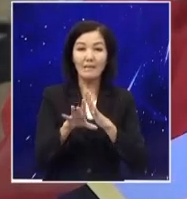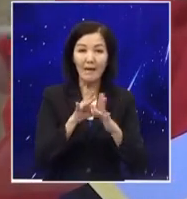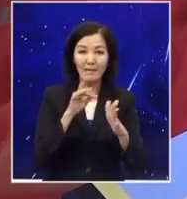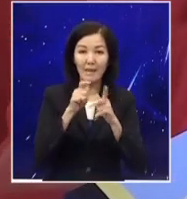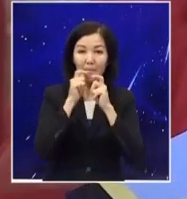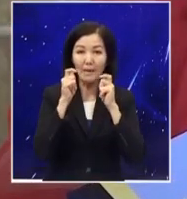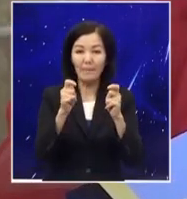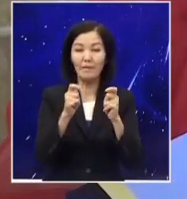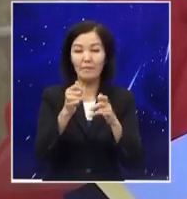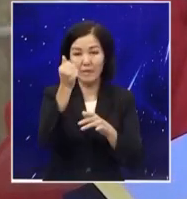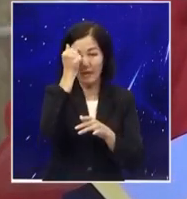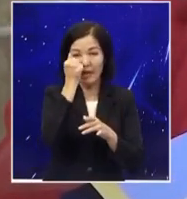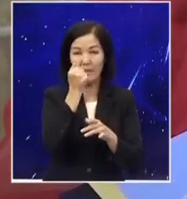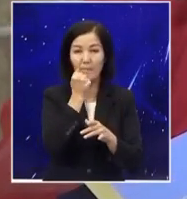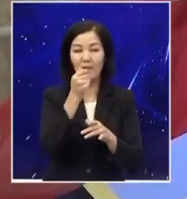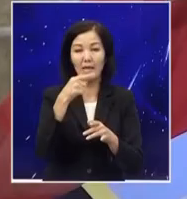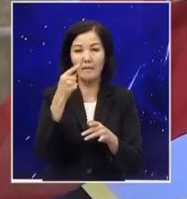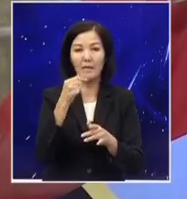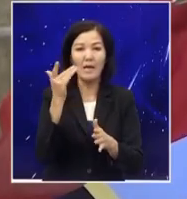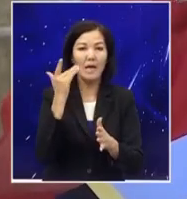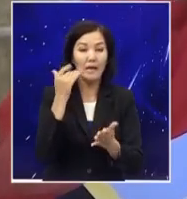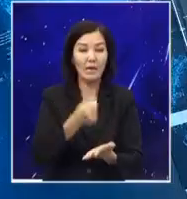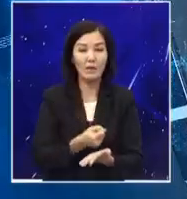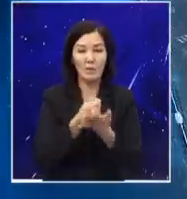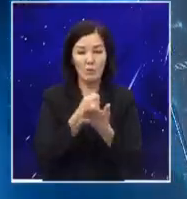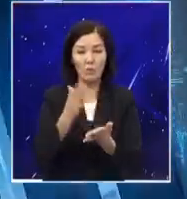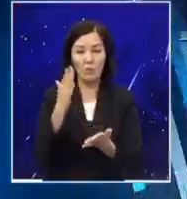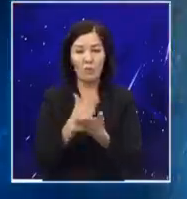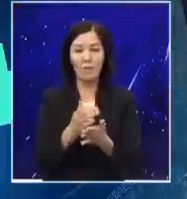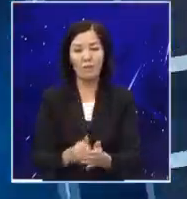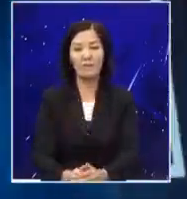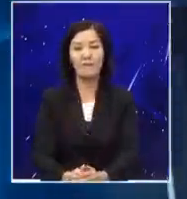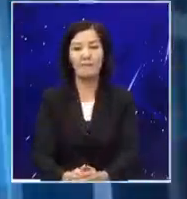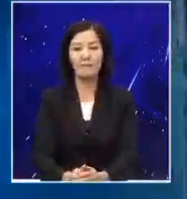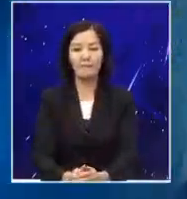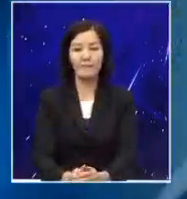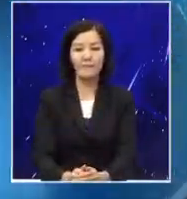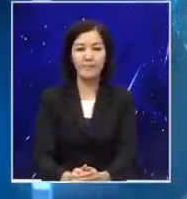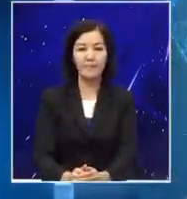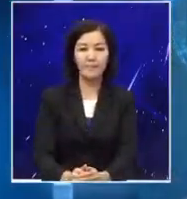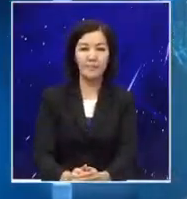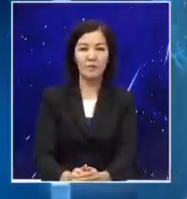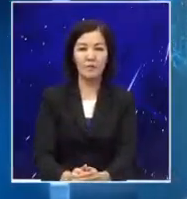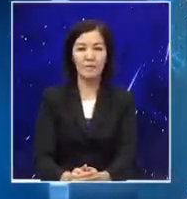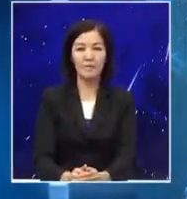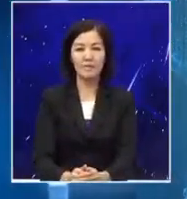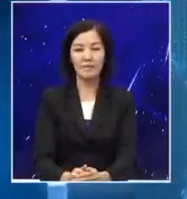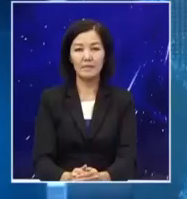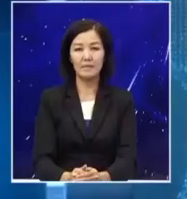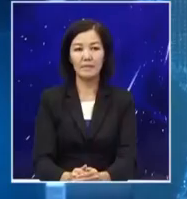алғысымызды жолдаймыз. Бізді әрқашан қолдап жүреді, қолдап отырады. Кәмшат Мұхамеджан, Абзал Нүсіп, Нұржан Мұқанов, Жетісу